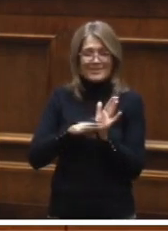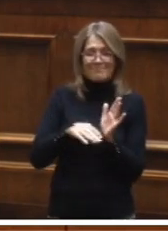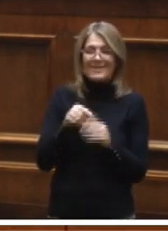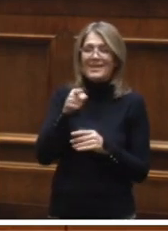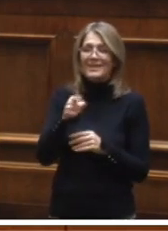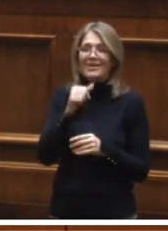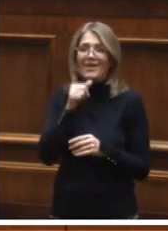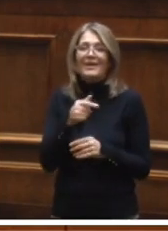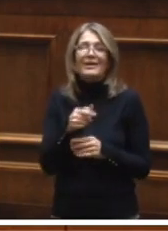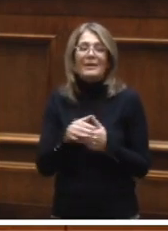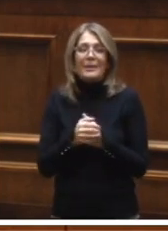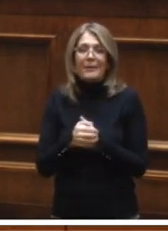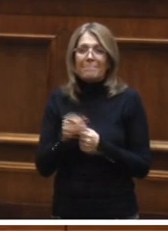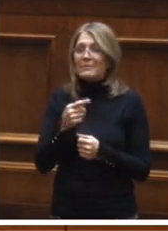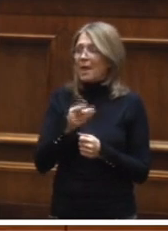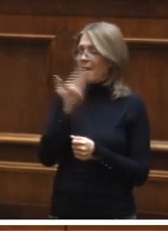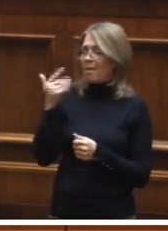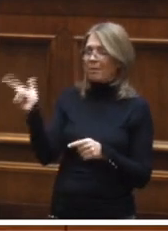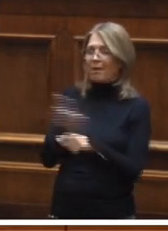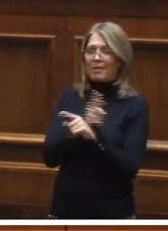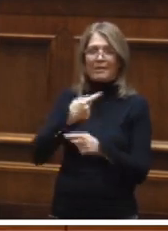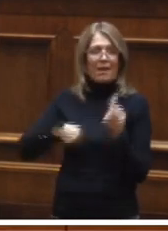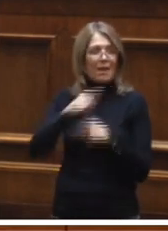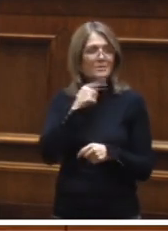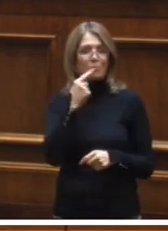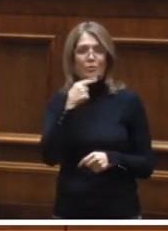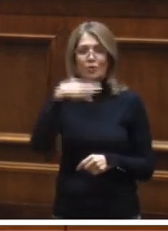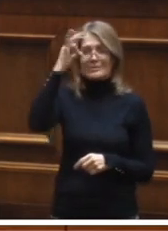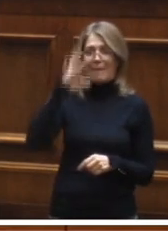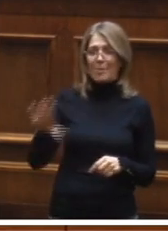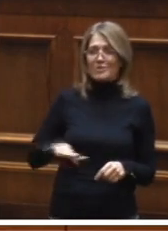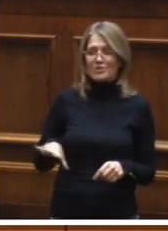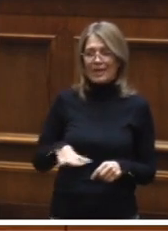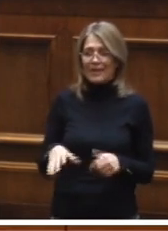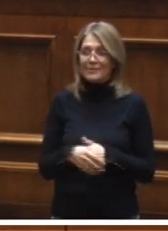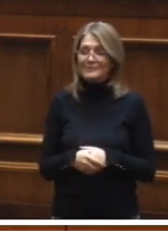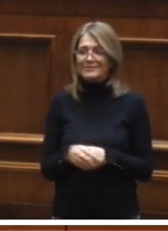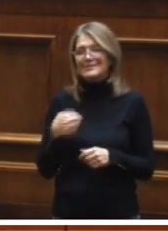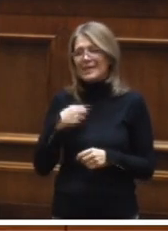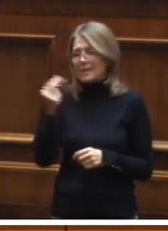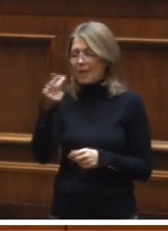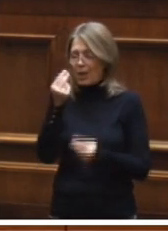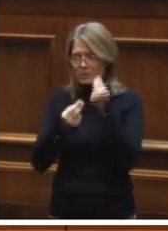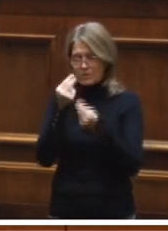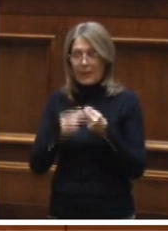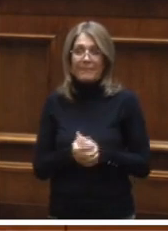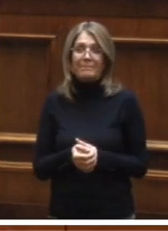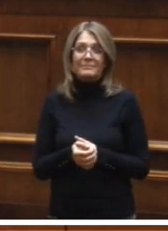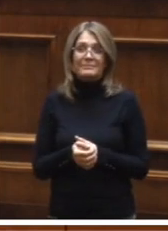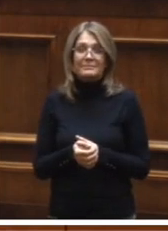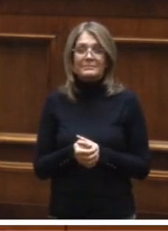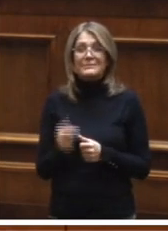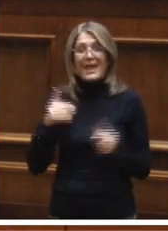je nema nigde nas muškaraca ovde. Sve žene vode sad ovde. Šalim se. Ja se